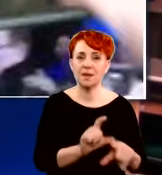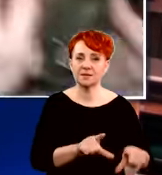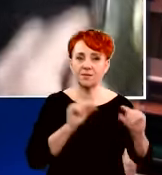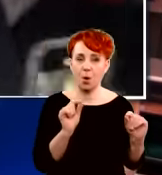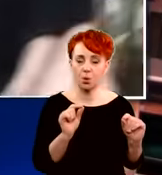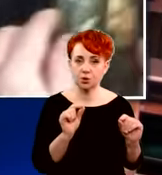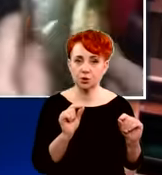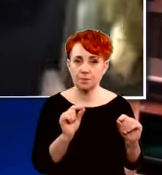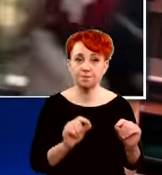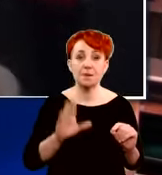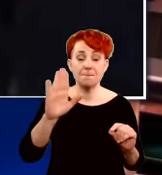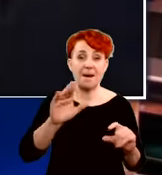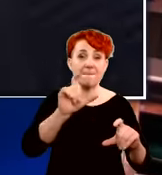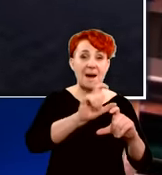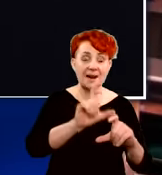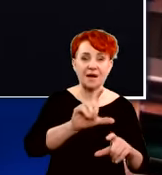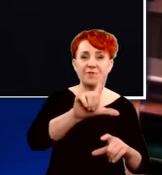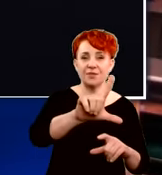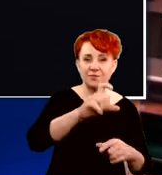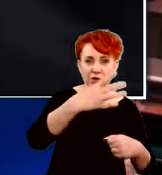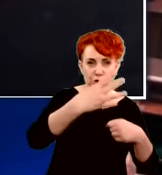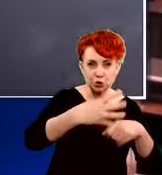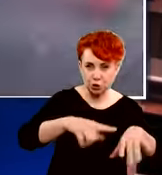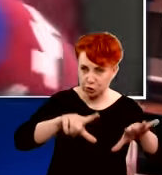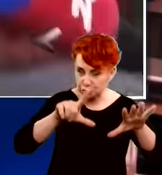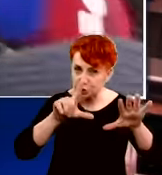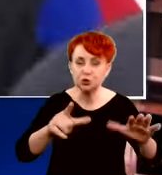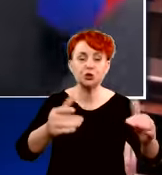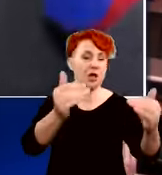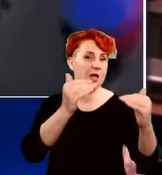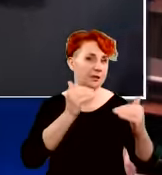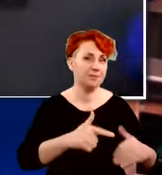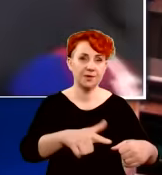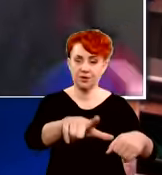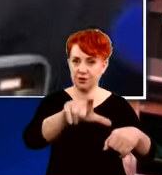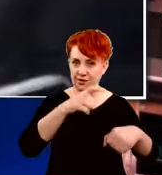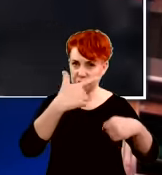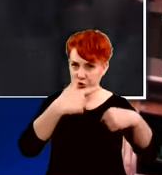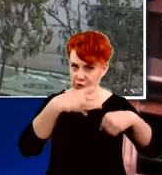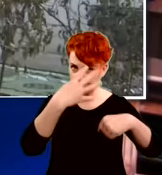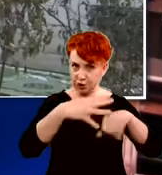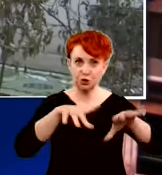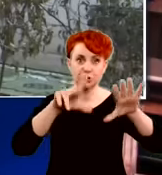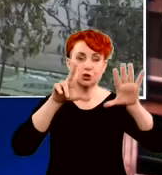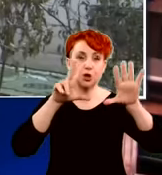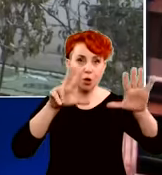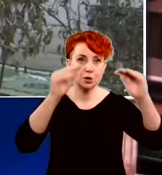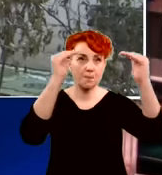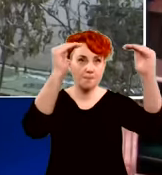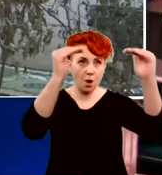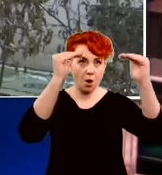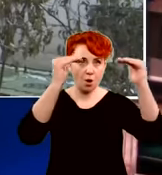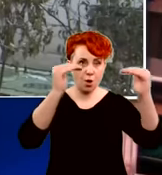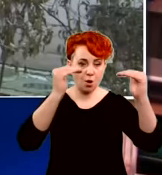ma paragraf 247, ma paragraf 248. I powinien iść po kolei.